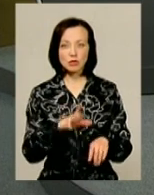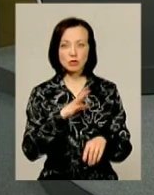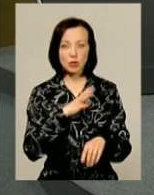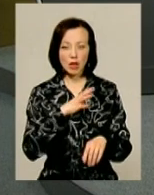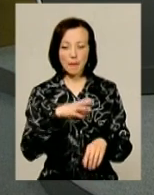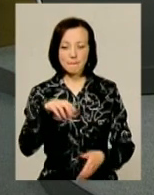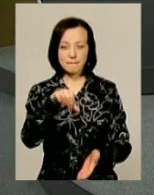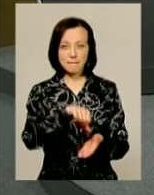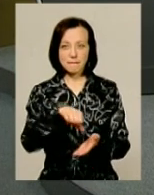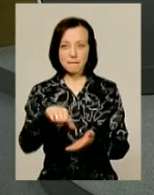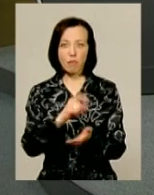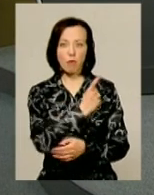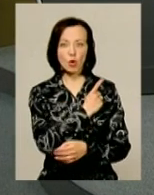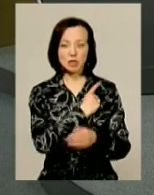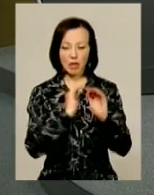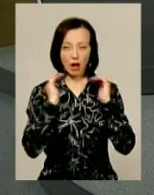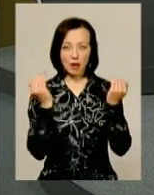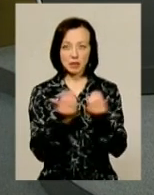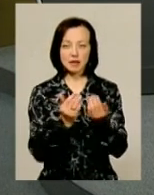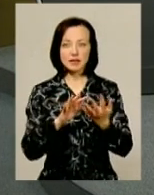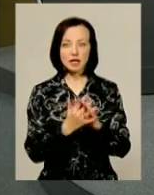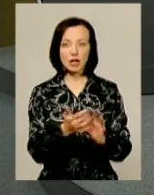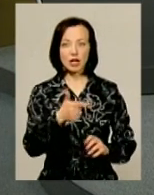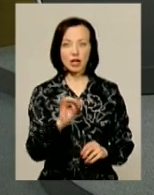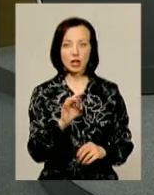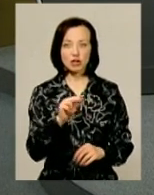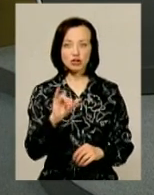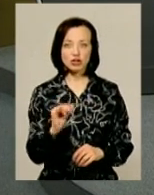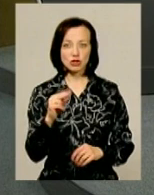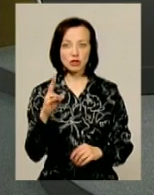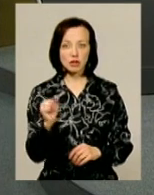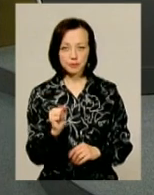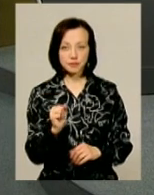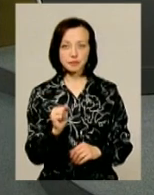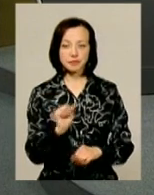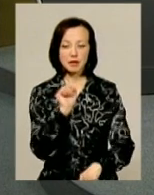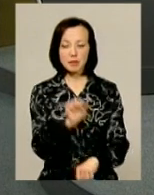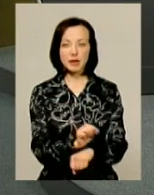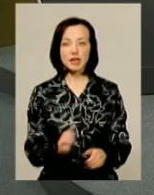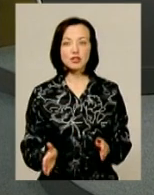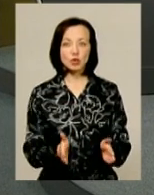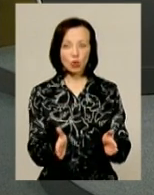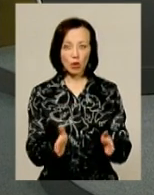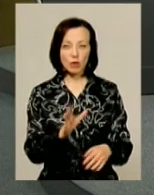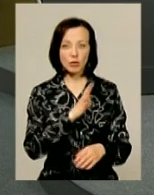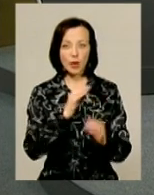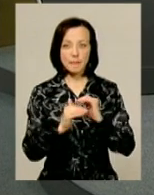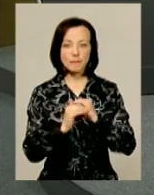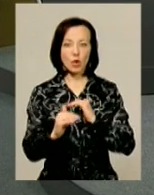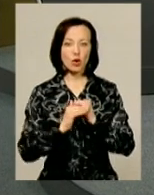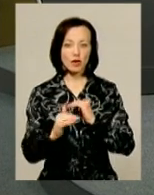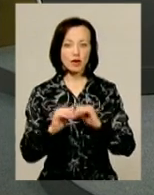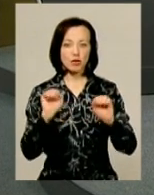карантинні пости в селі Гірчична на основних під'їзних дорогах, перекриті дороги польові, по